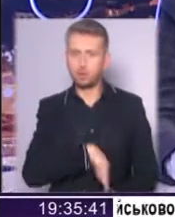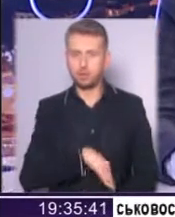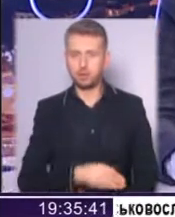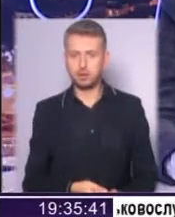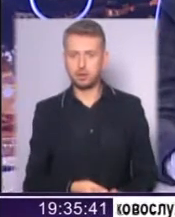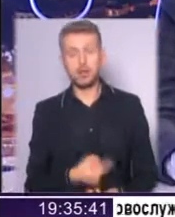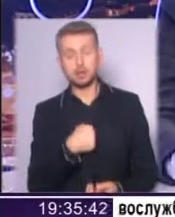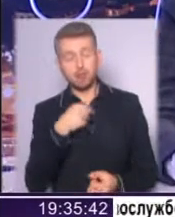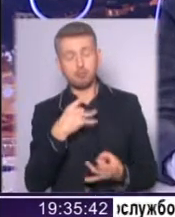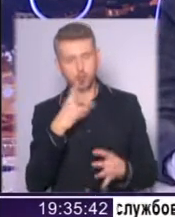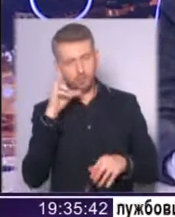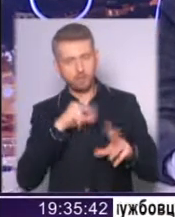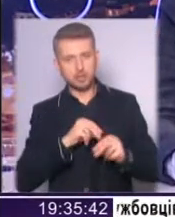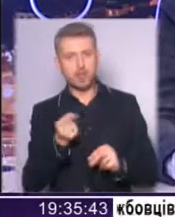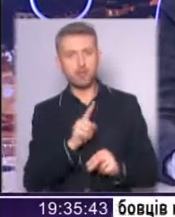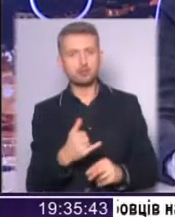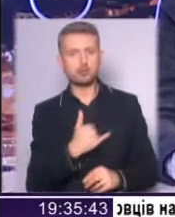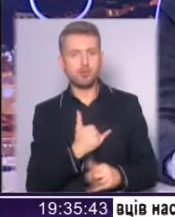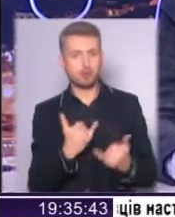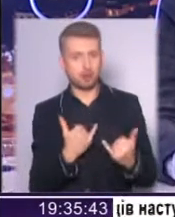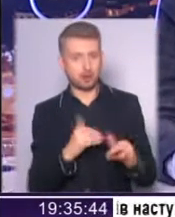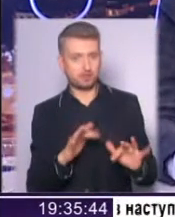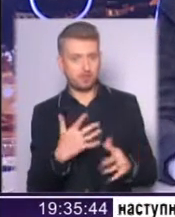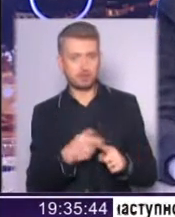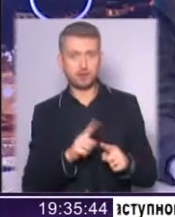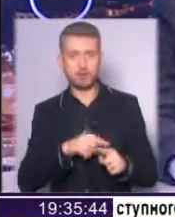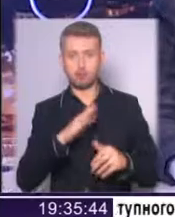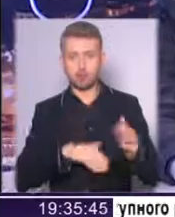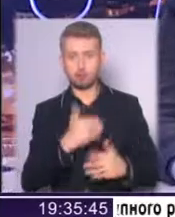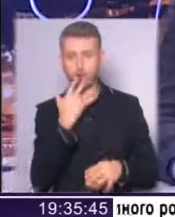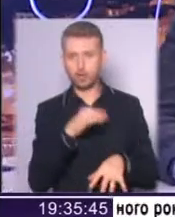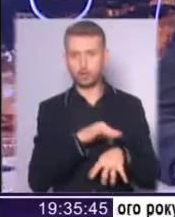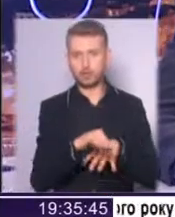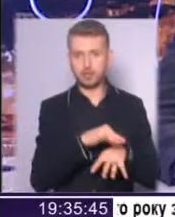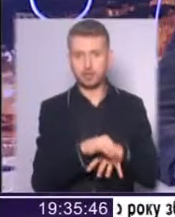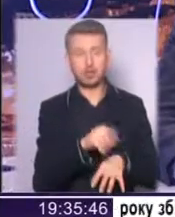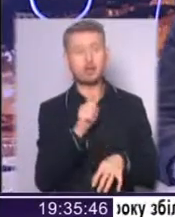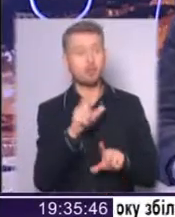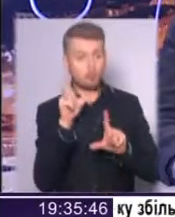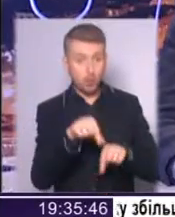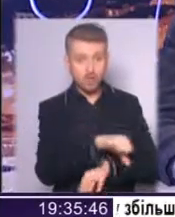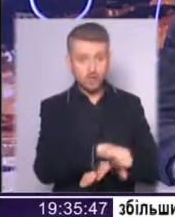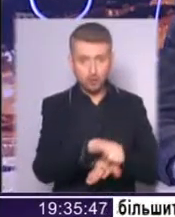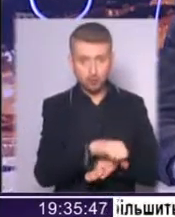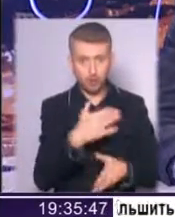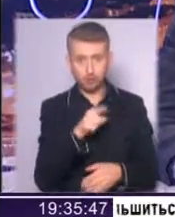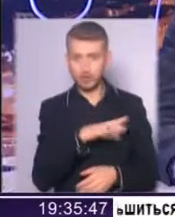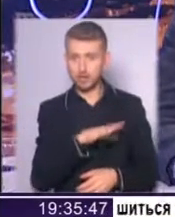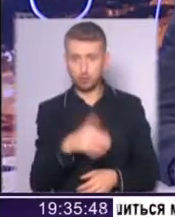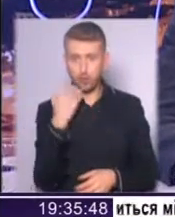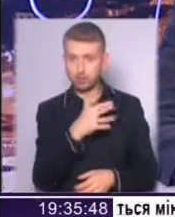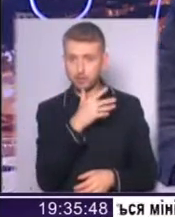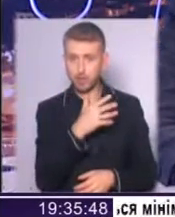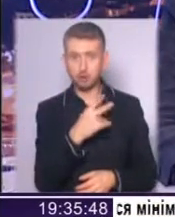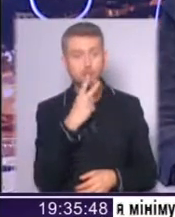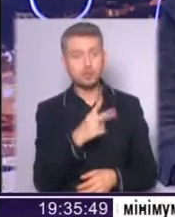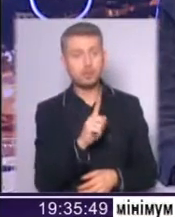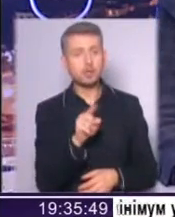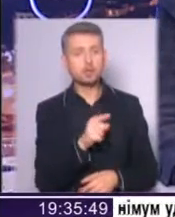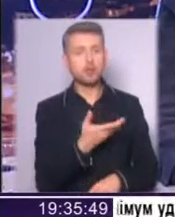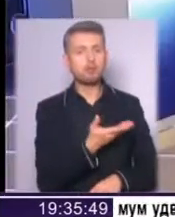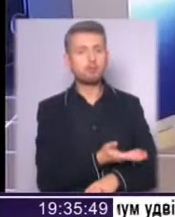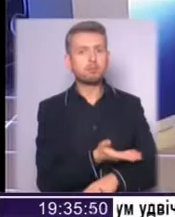2 роки 70% інфляція. Людей, ті кошти, вони не вартують. Плюс ціни ростуть на все. І звісно, що при таких умовах,